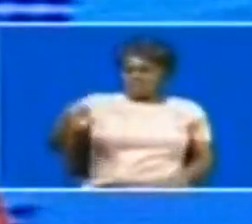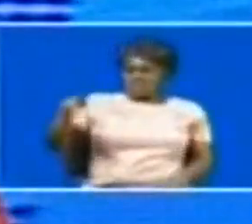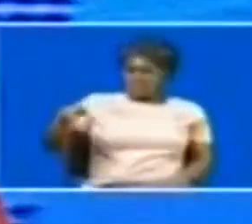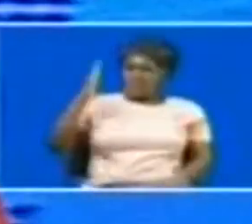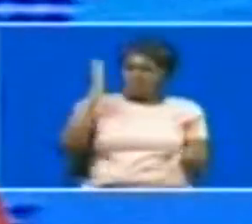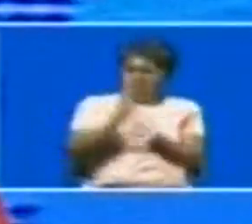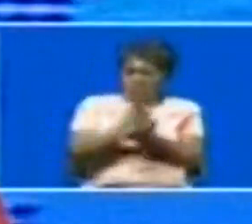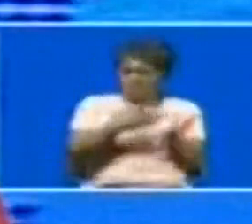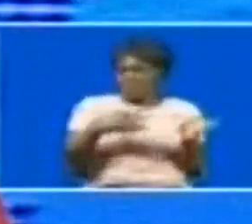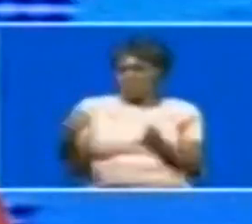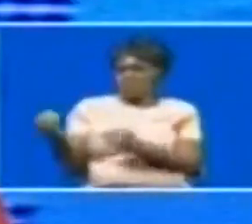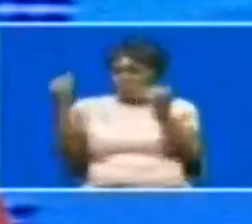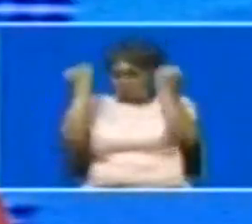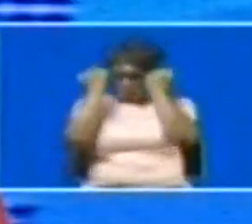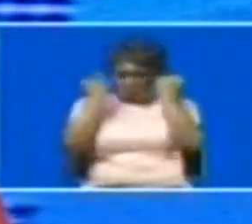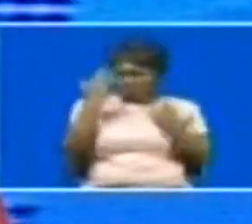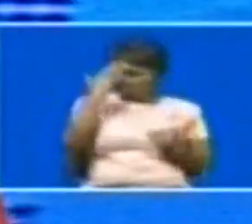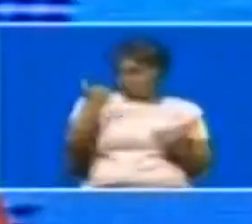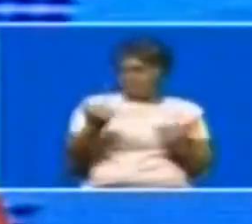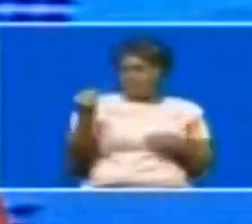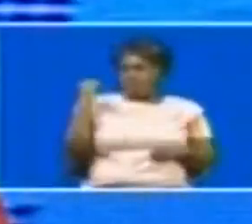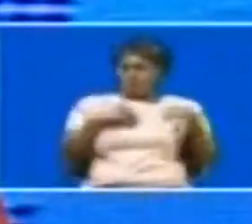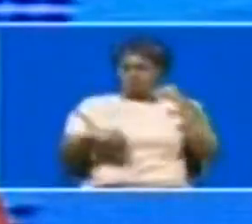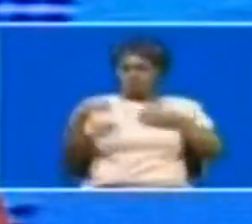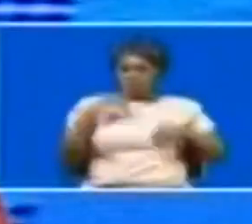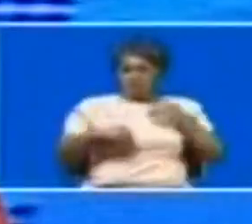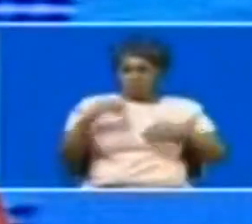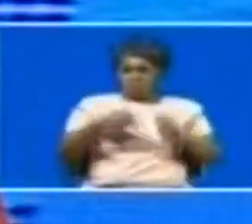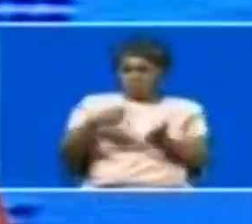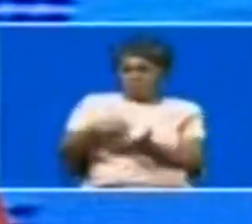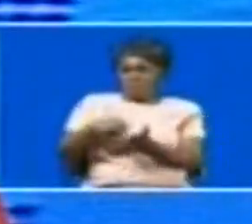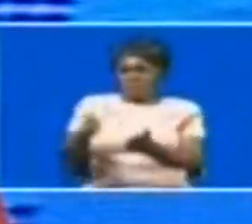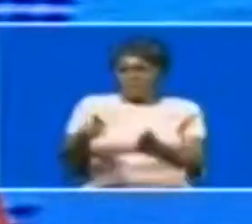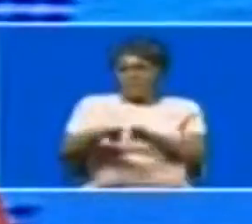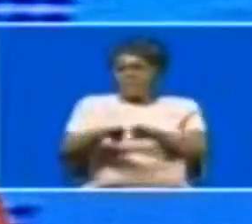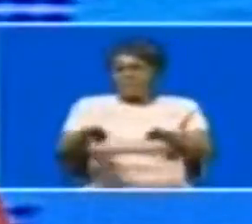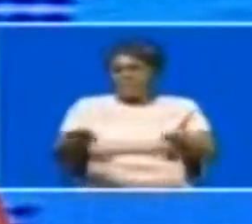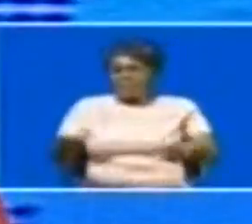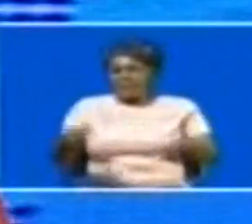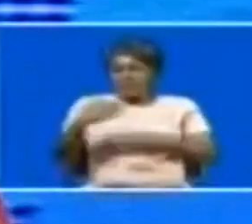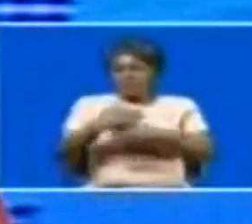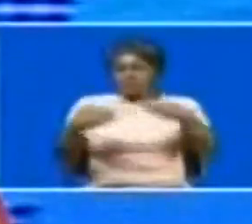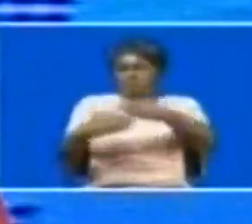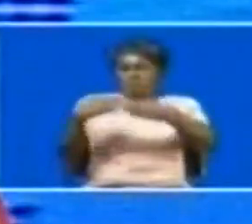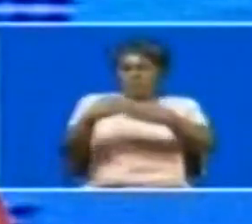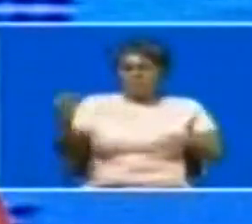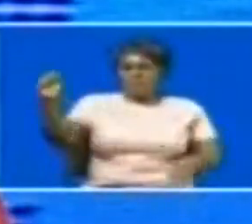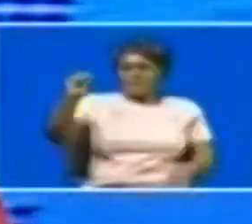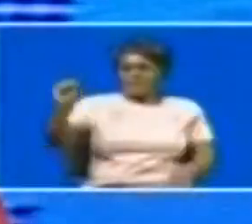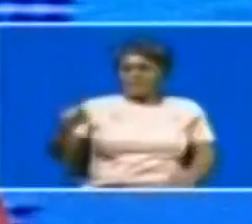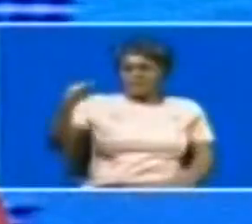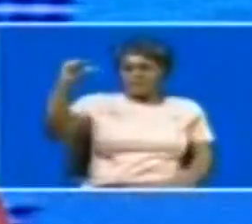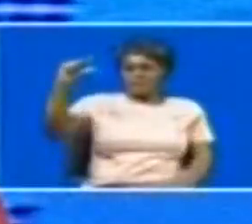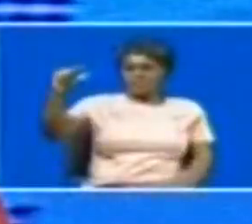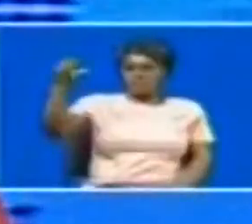umma kuidhinisha wafikishwe mahakamani kufuatia tuhuma za ulaghai kuhusu fidia ya ardhi iliyotumika kujenga barabara ya reli